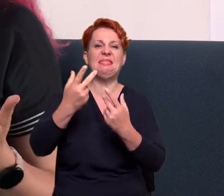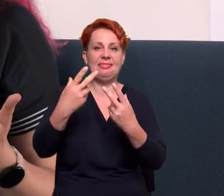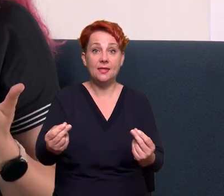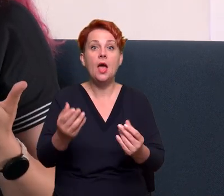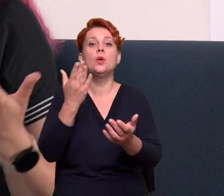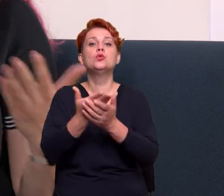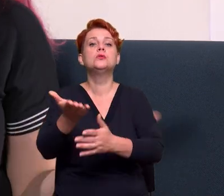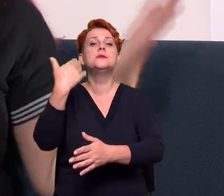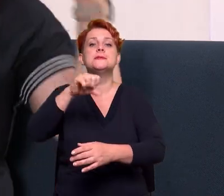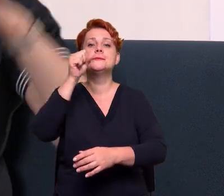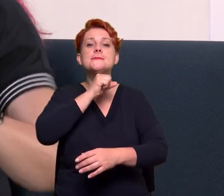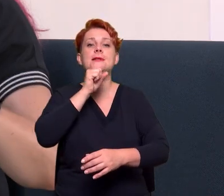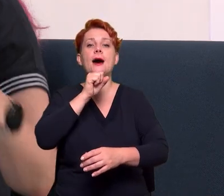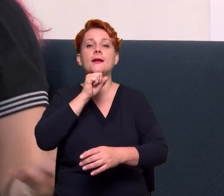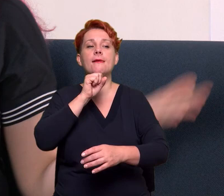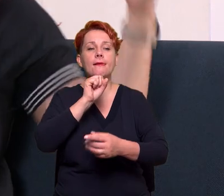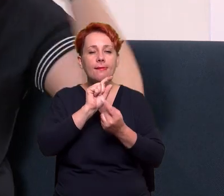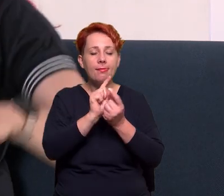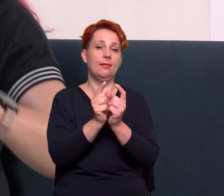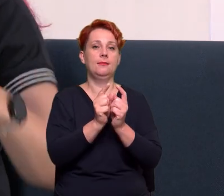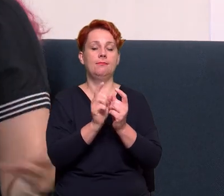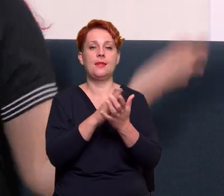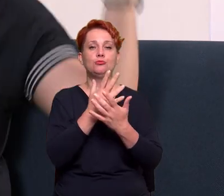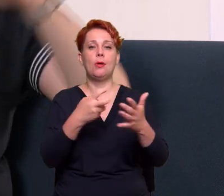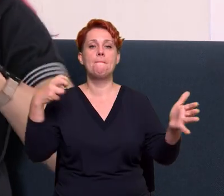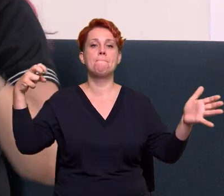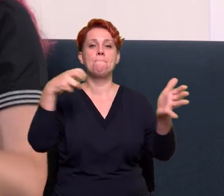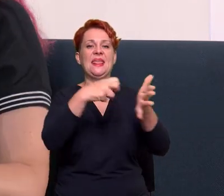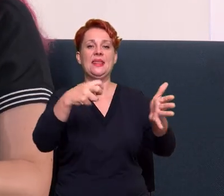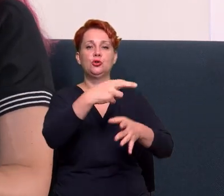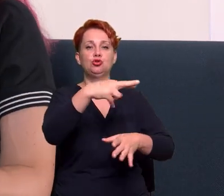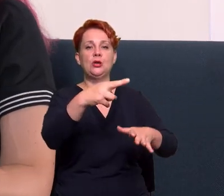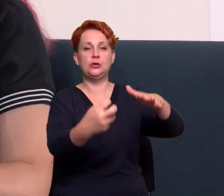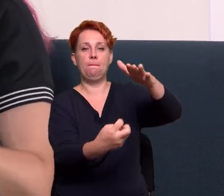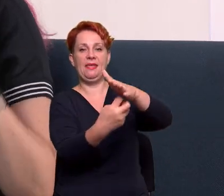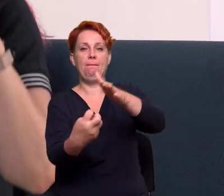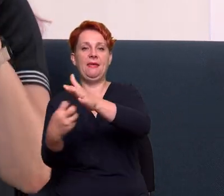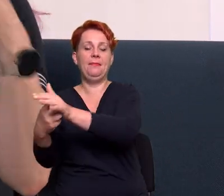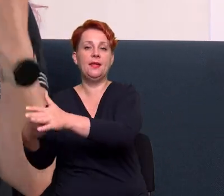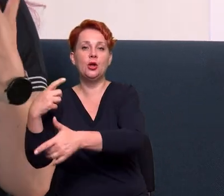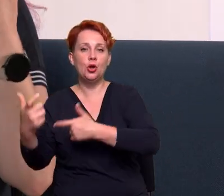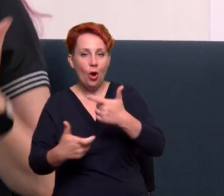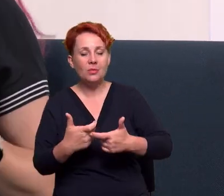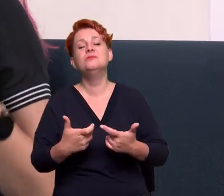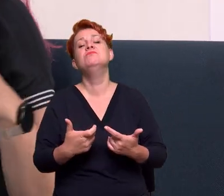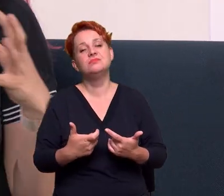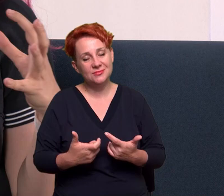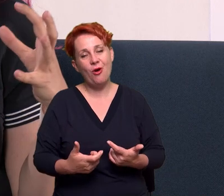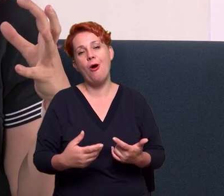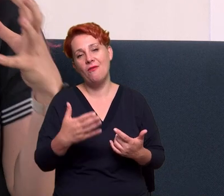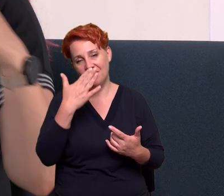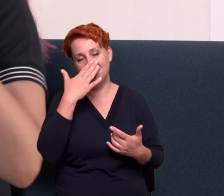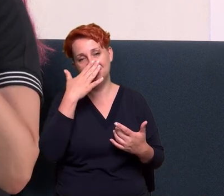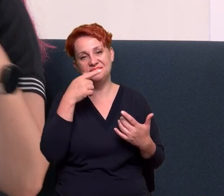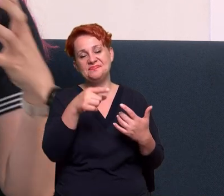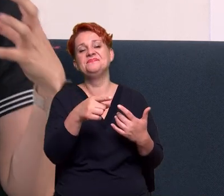już istniejących. I te swastyki na rzeczach, takie pieczątki, te swastyki, są też bardzo dobrym obrazem tego właśnie